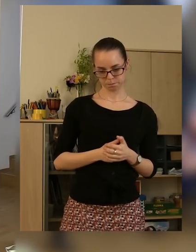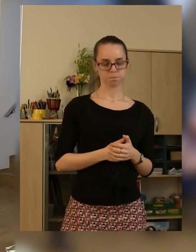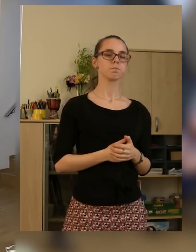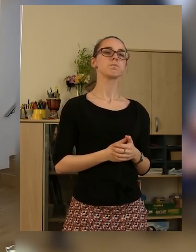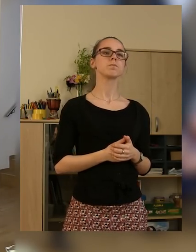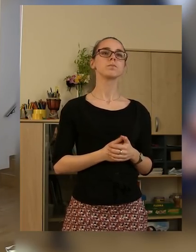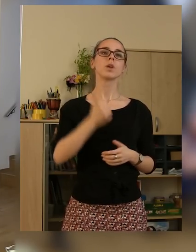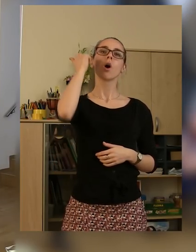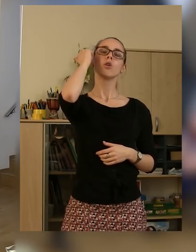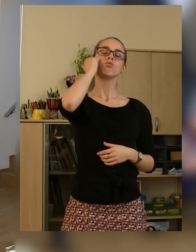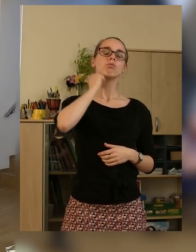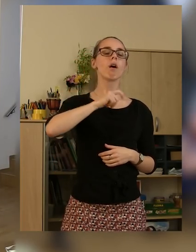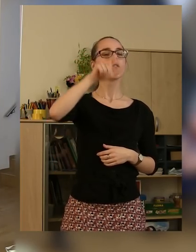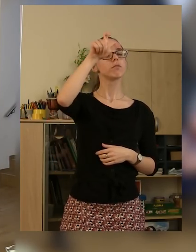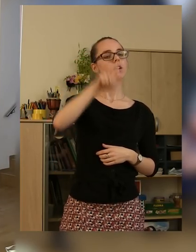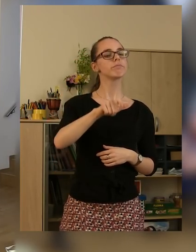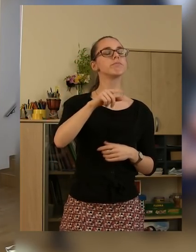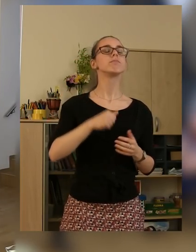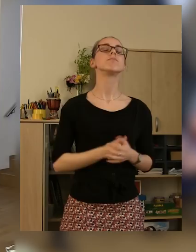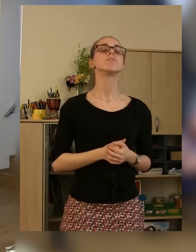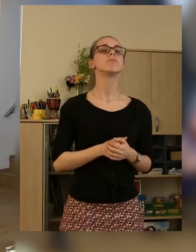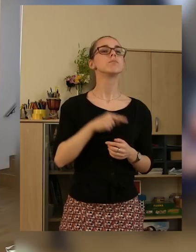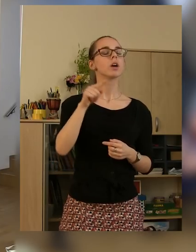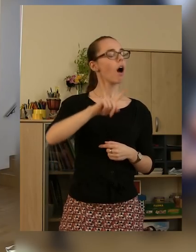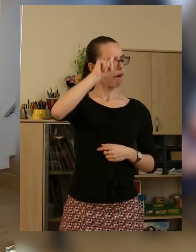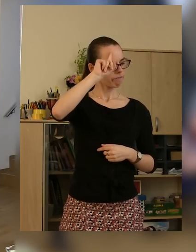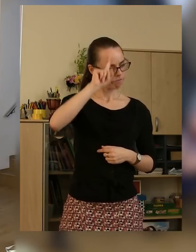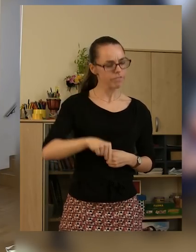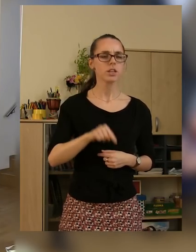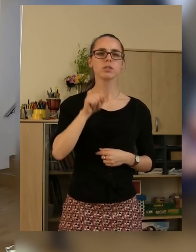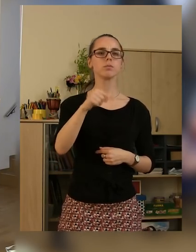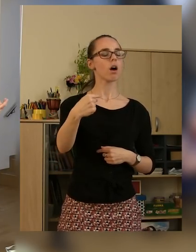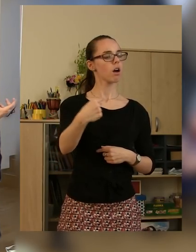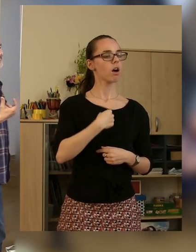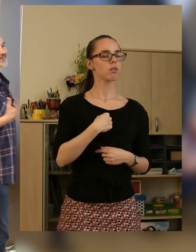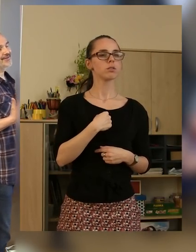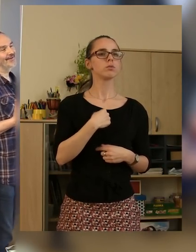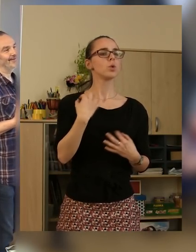sám o sobě přesvědčený, že je důležitý,